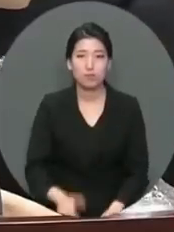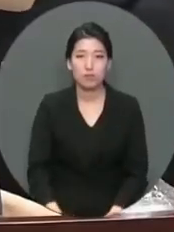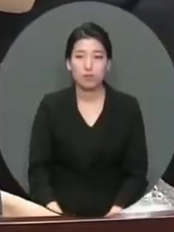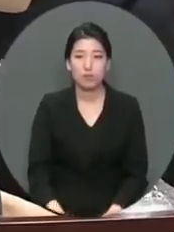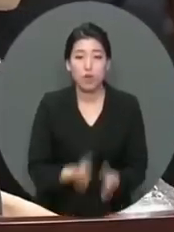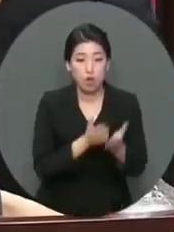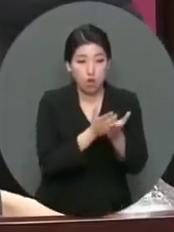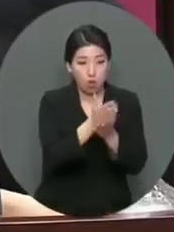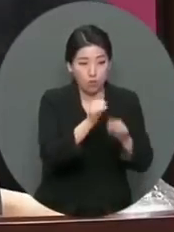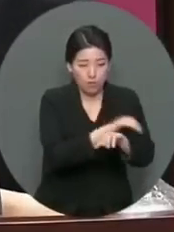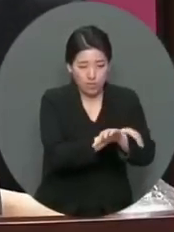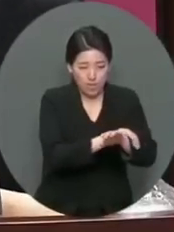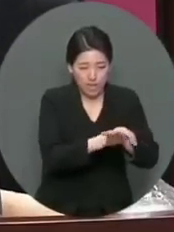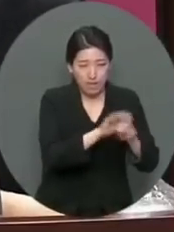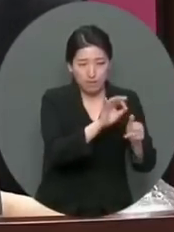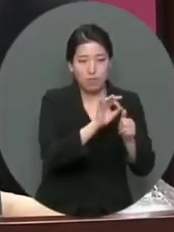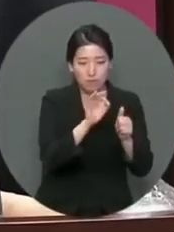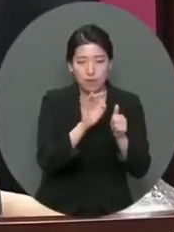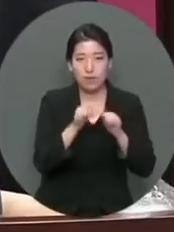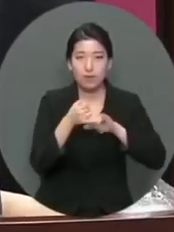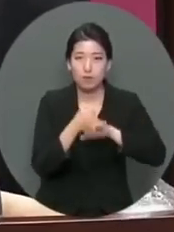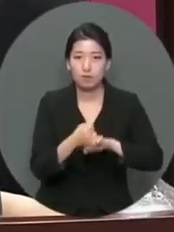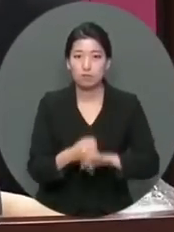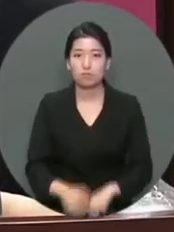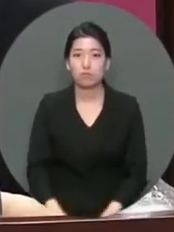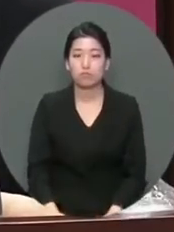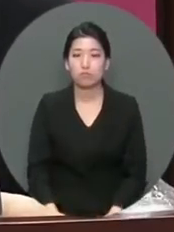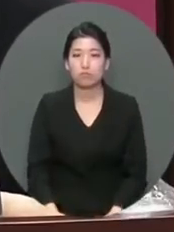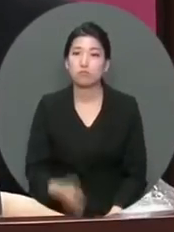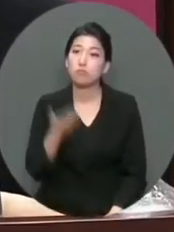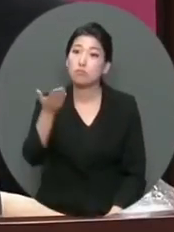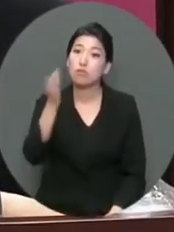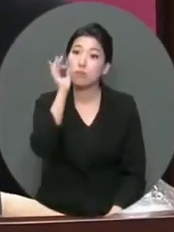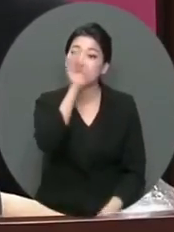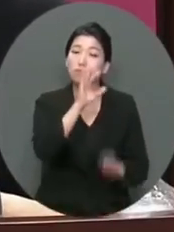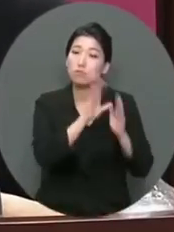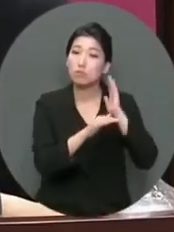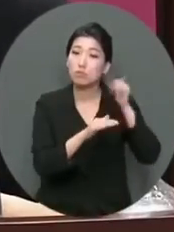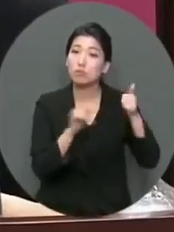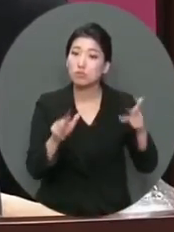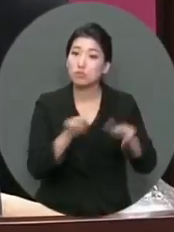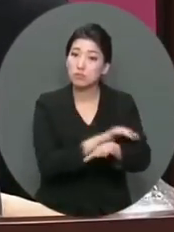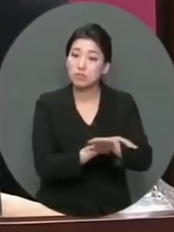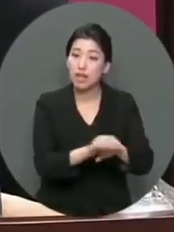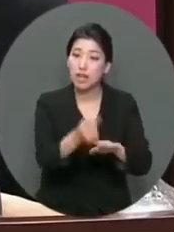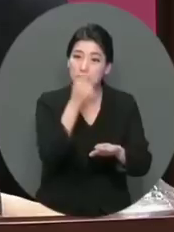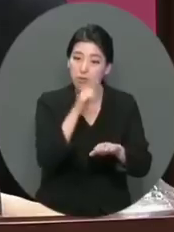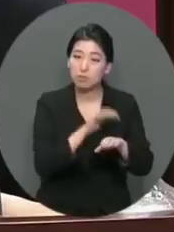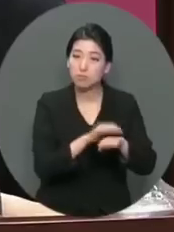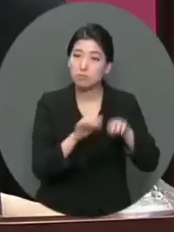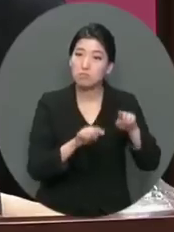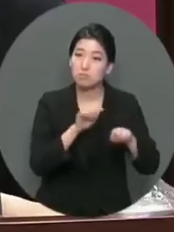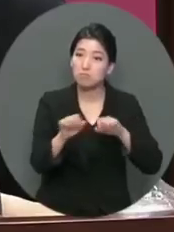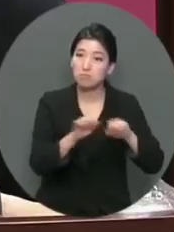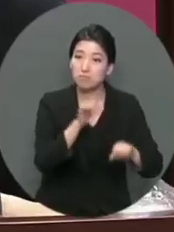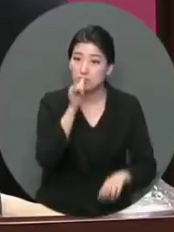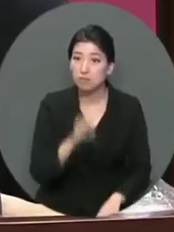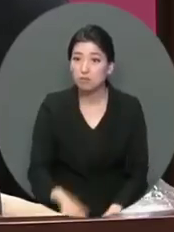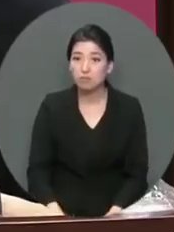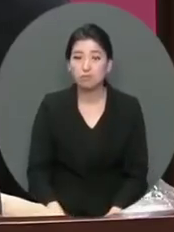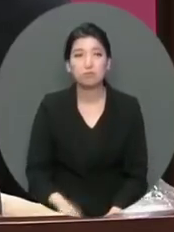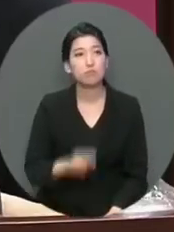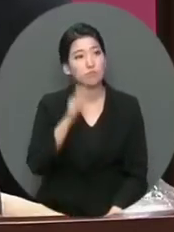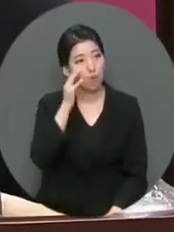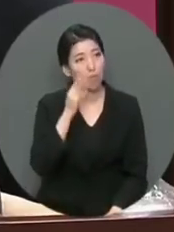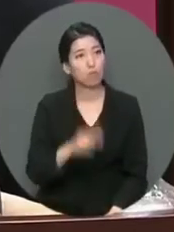인재들로 구성하겠다라고 말씀하셨습니다. 총리님이 보실 때 대통령께서 지금 잘 배워나가고 계신다고 생각하십니까? 네,